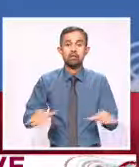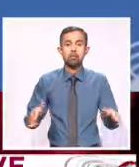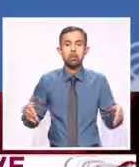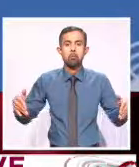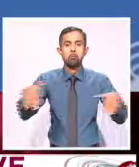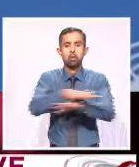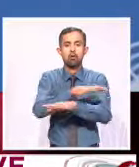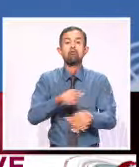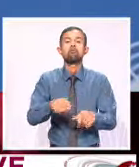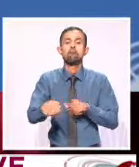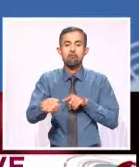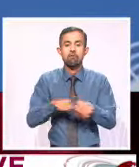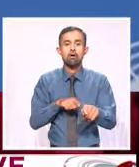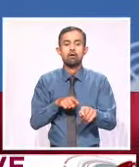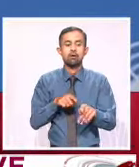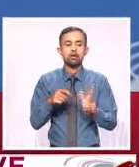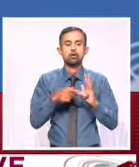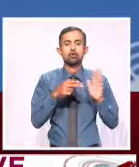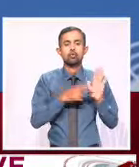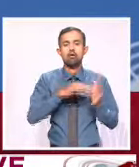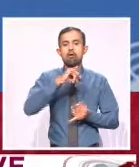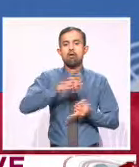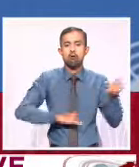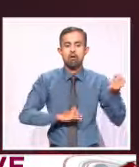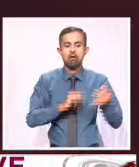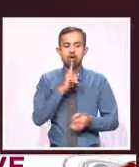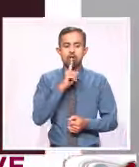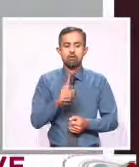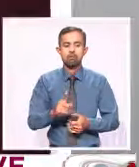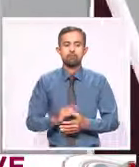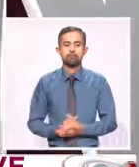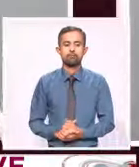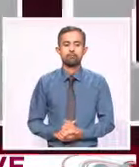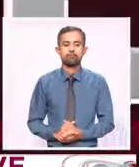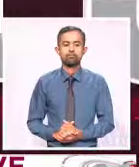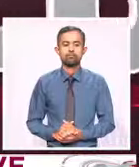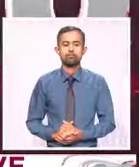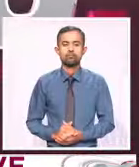සුසාන භූමියක් වෙමින් පවතින බව ජගත් මහලේකම් පවසයි.